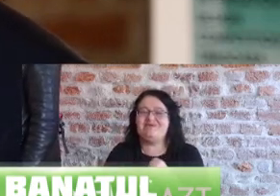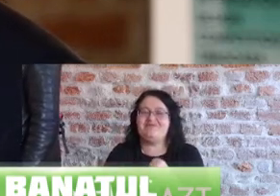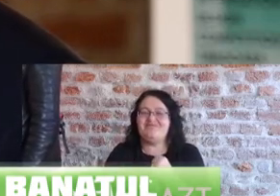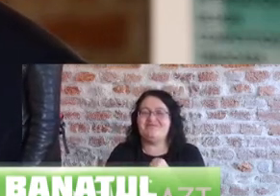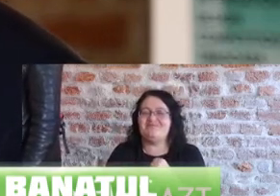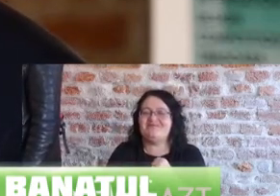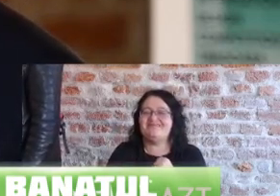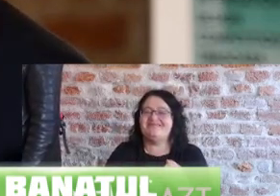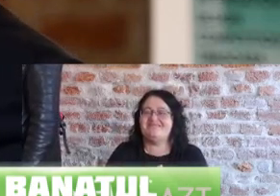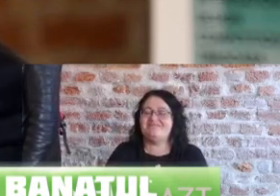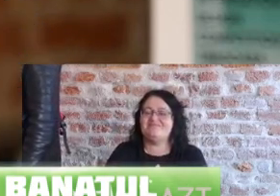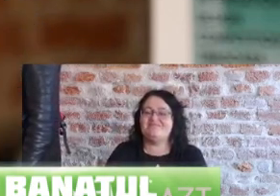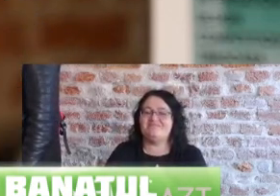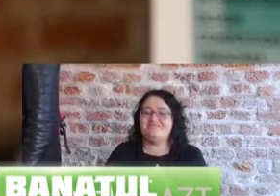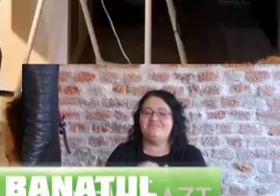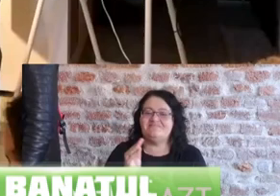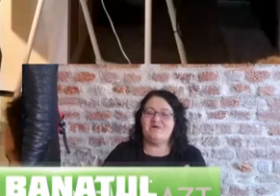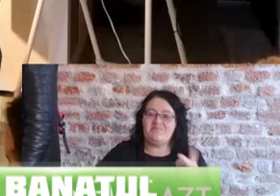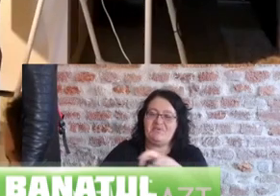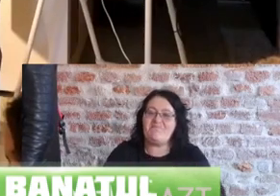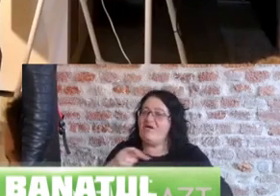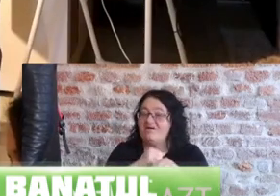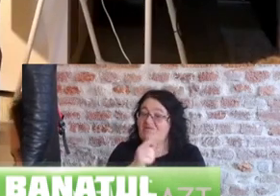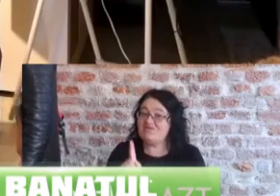Na. Poftim?